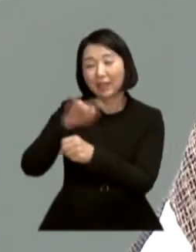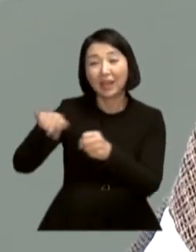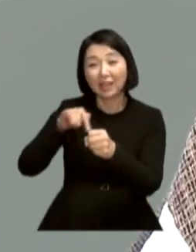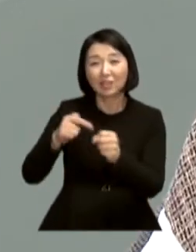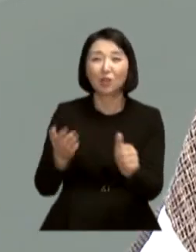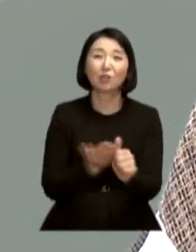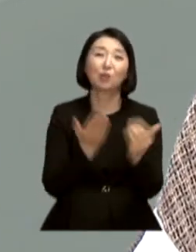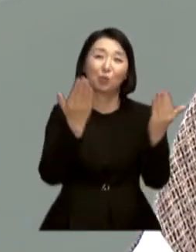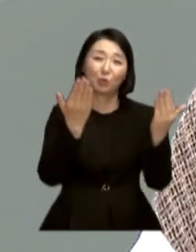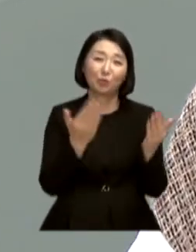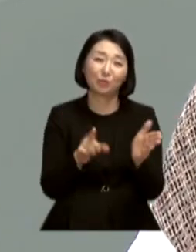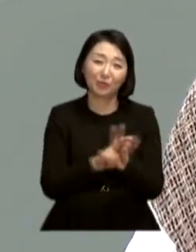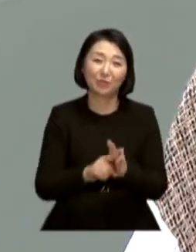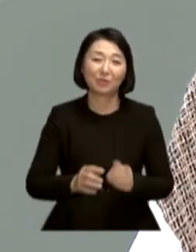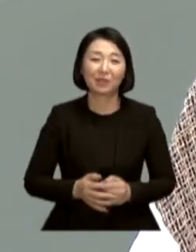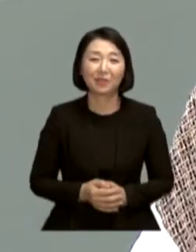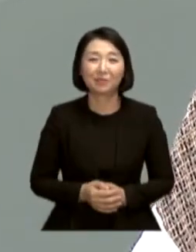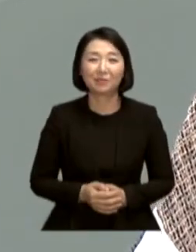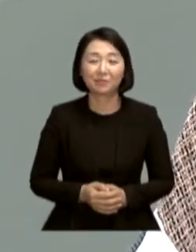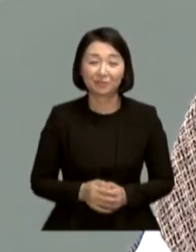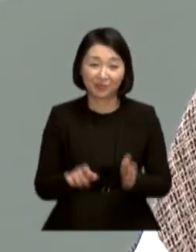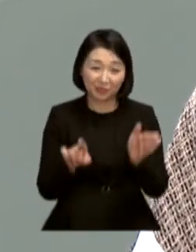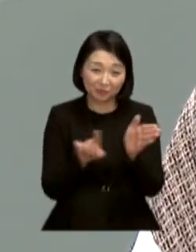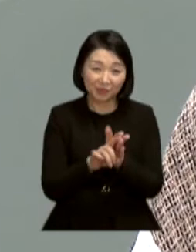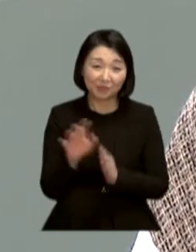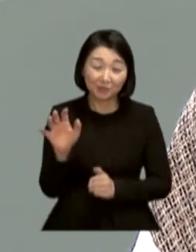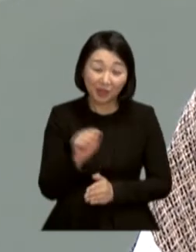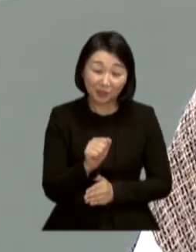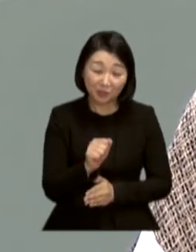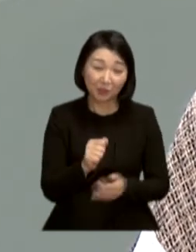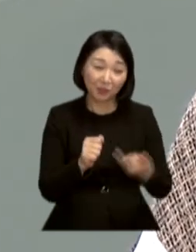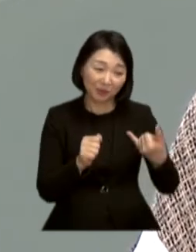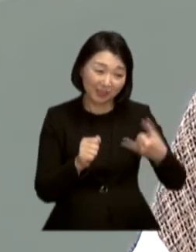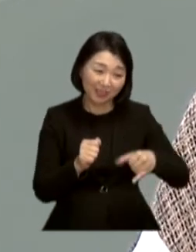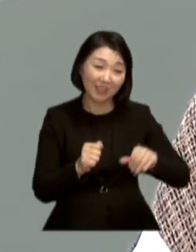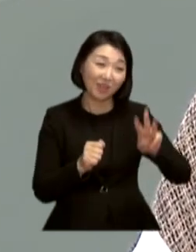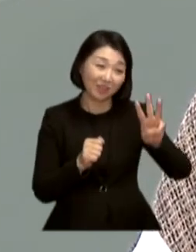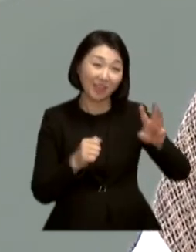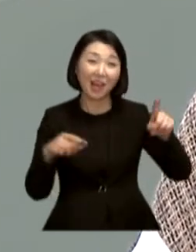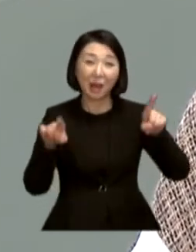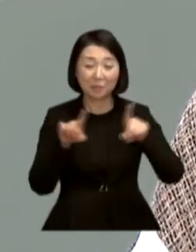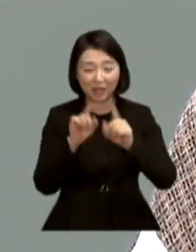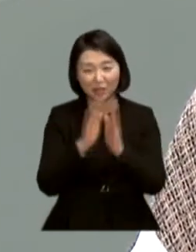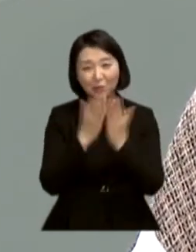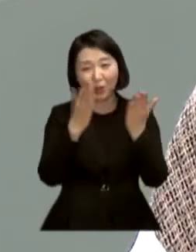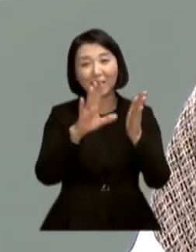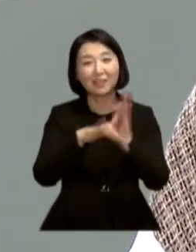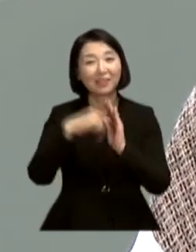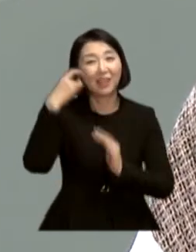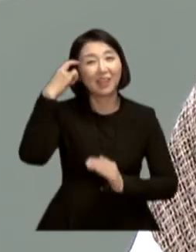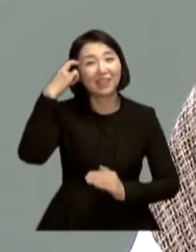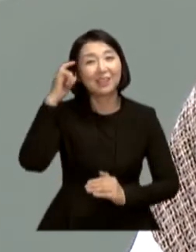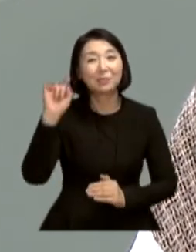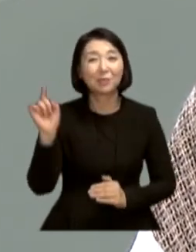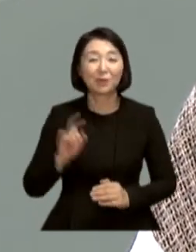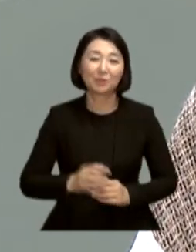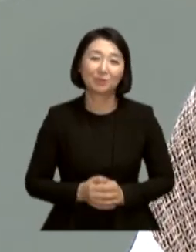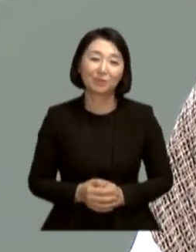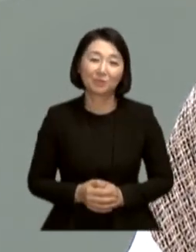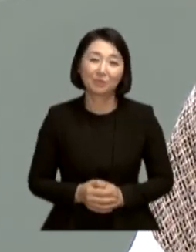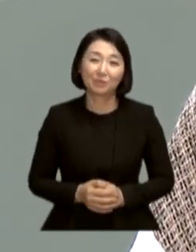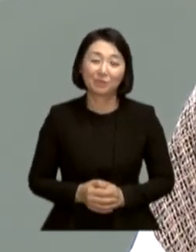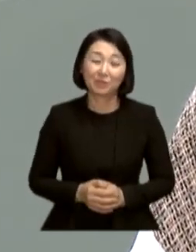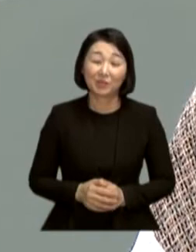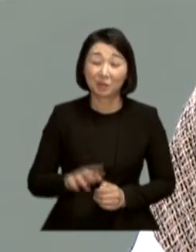믿고요. 저는 그 믿음으로 오늘 또 이 세 자녀를 이렇게 직접 같이 기도하면서 느낀 것이 아, 정말